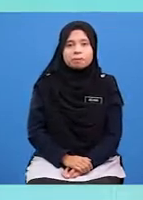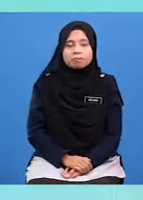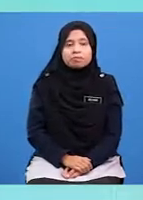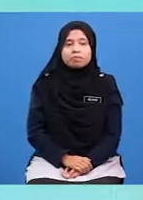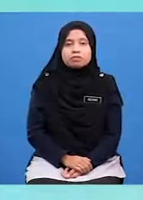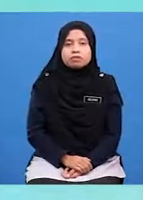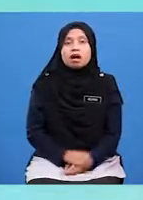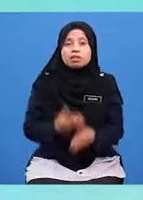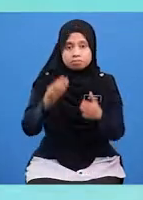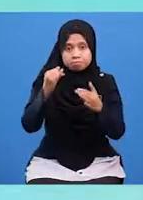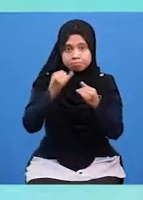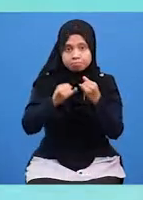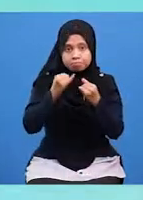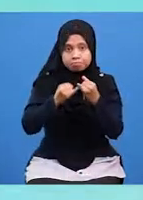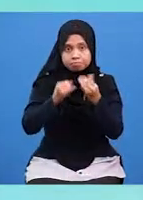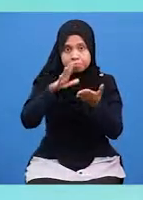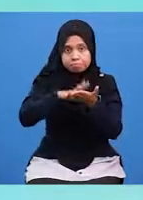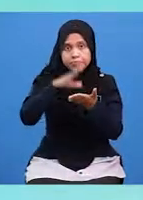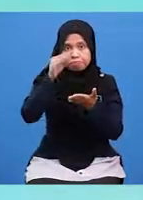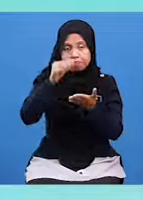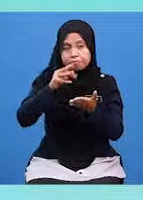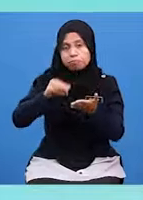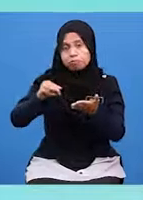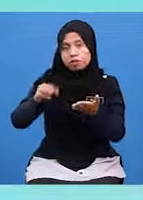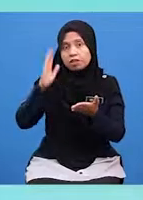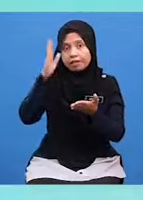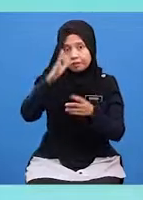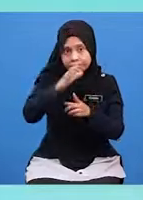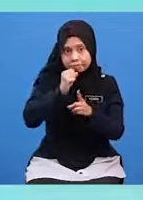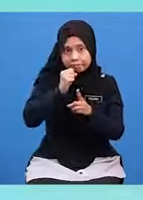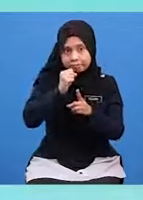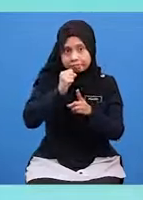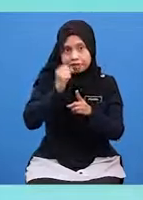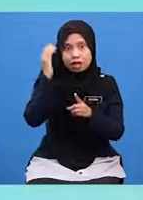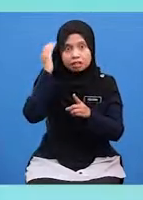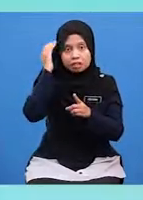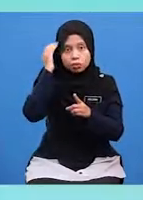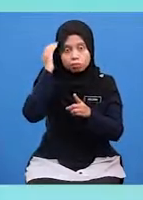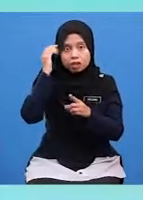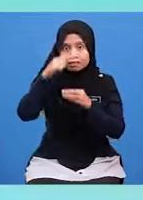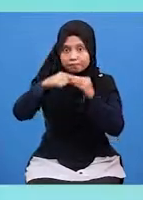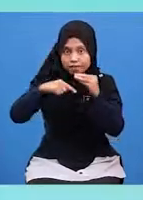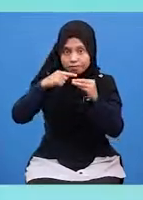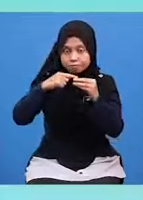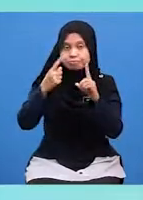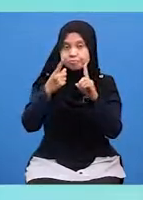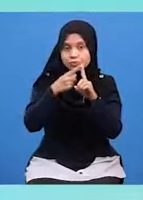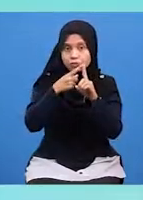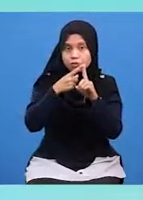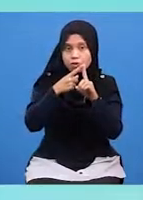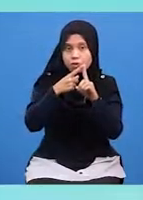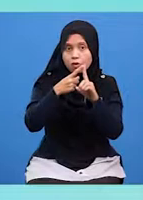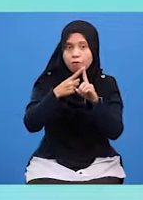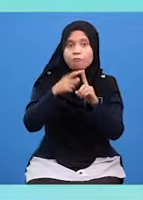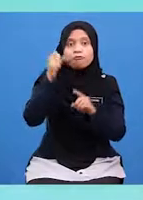Diharapkan pada akhir pembelajaran nanti, pelajar-pelajar akan dapat mengetahui perkara-perkara berikut. Pertama,